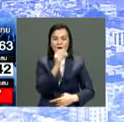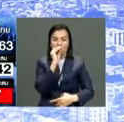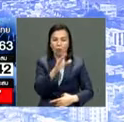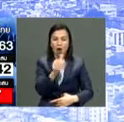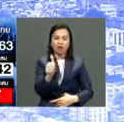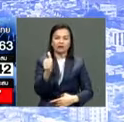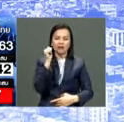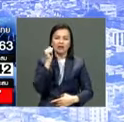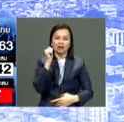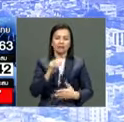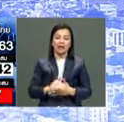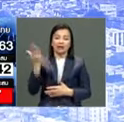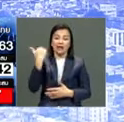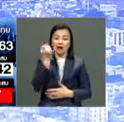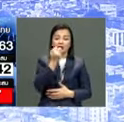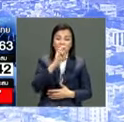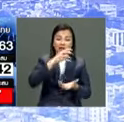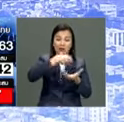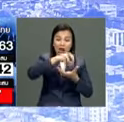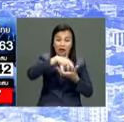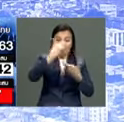ก็ได้ครับและที่สำคัญอยากจะทิ้งท้ายนะครับข้อมูลนี้นะครับเอาไว้ใช้เพื่อการควบคุมและป้องกันโรคเท่านั้นนะครับยืนยันเหมือนเดิมเหมือนวันที่17